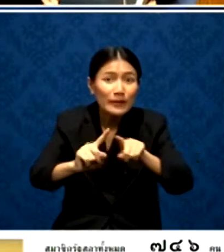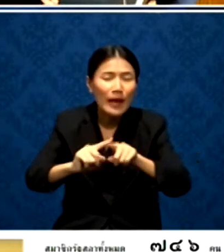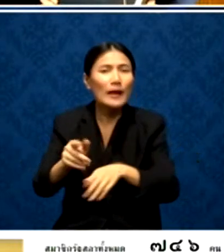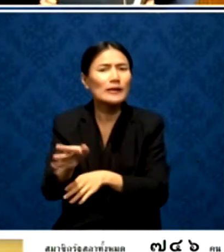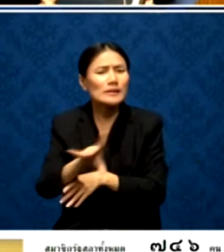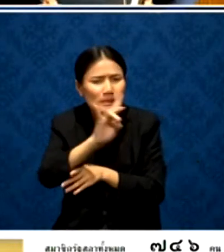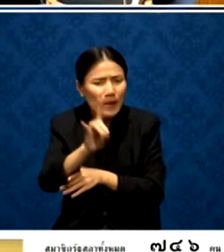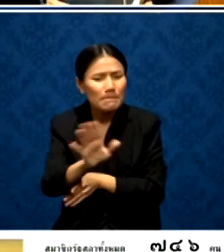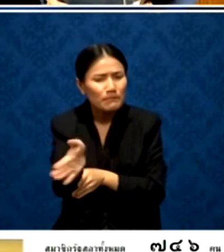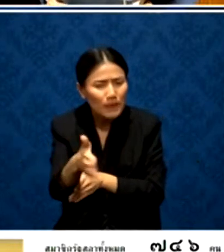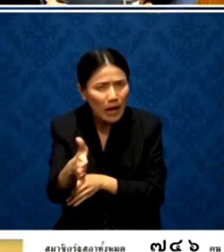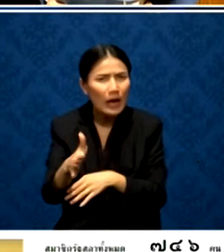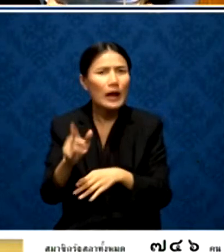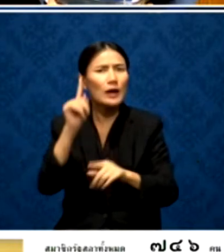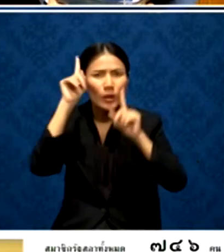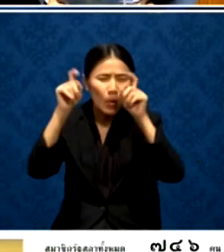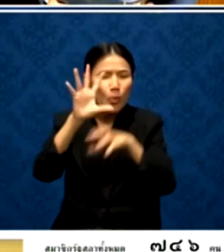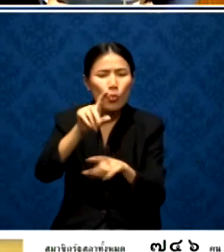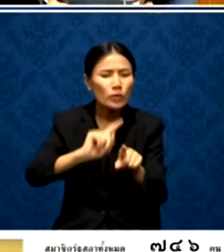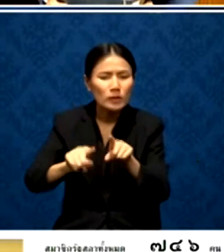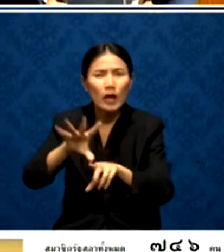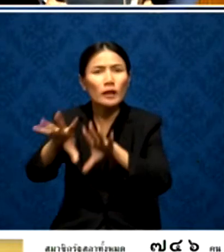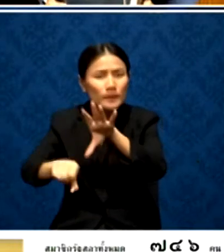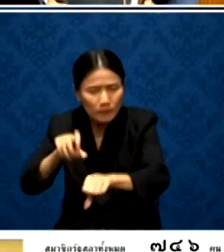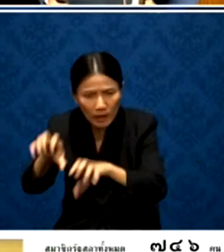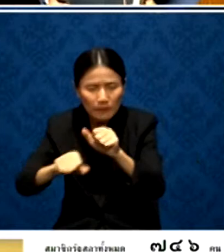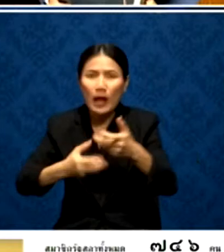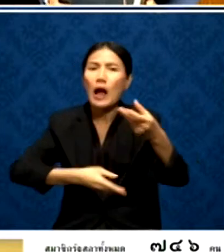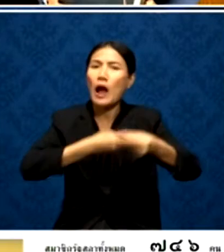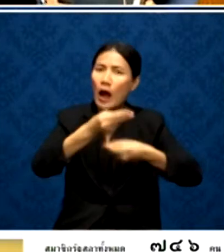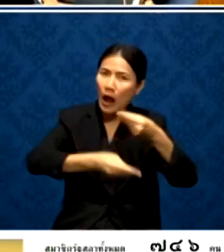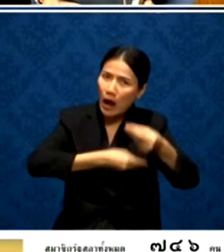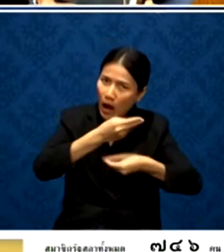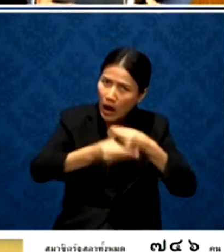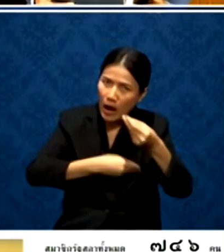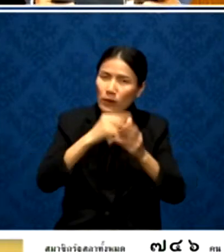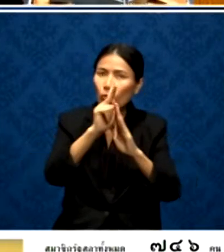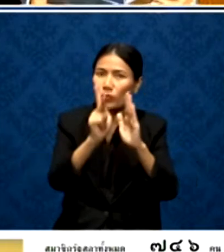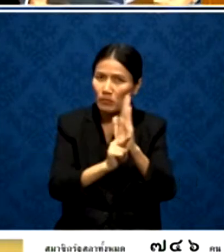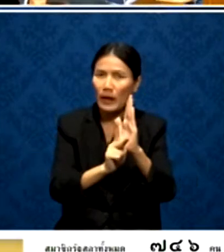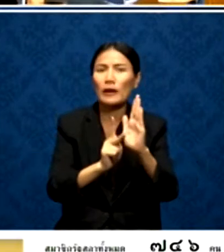นอีกครั้งด้วยการแก้ไขข้อกฎหมายและการบังคับใช้กฎห